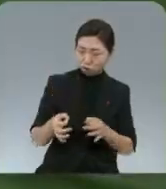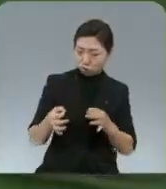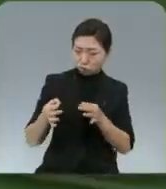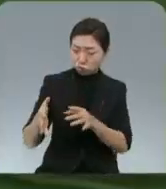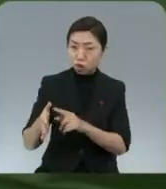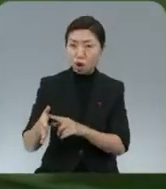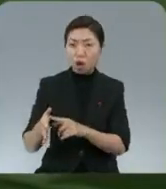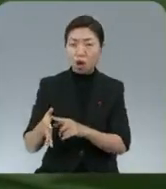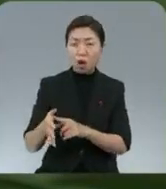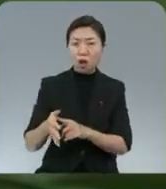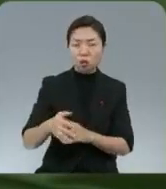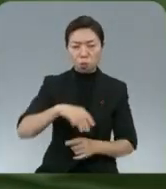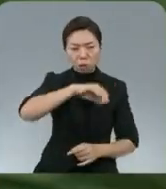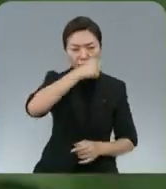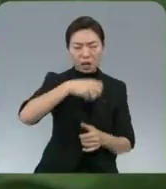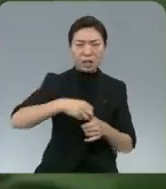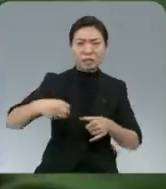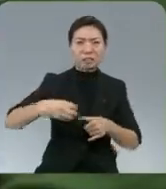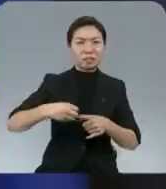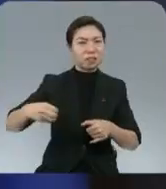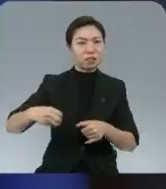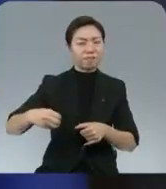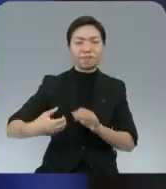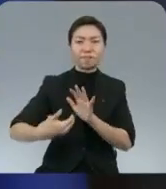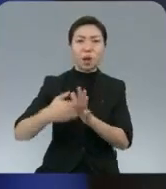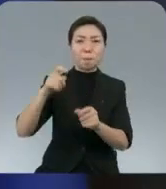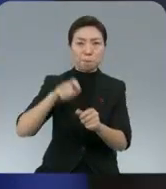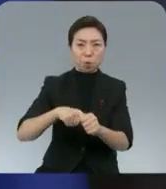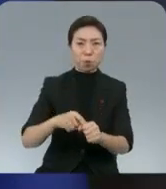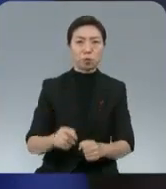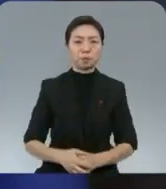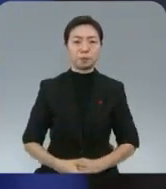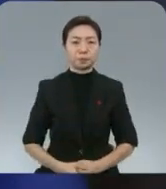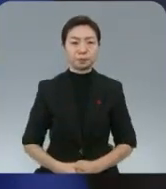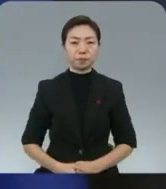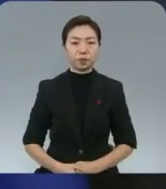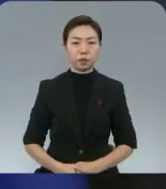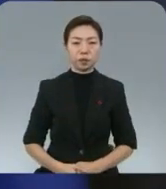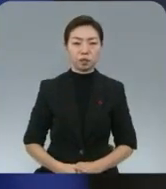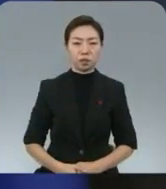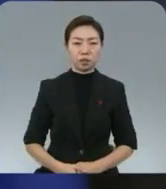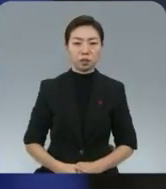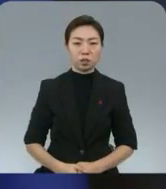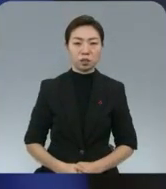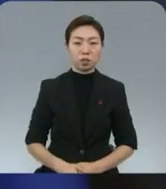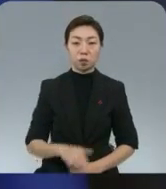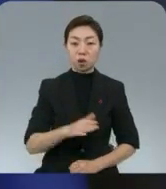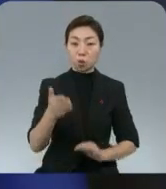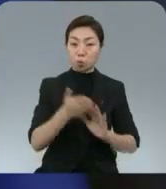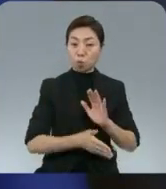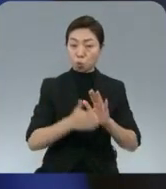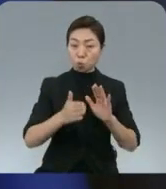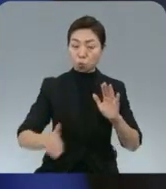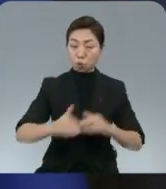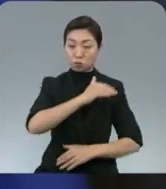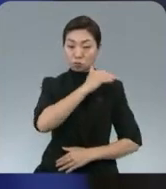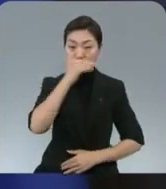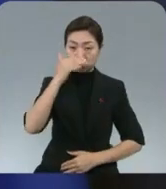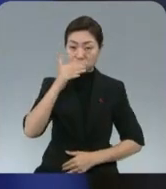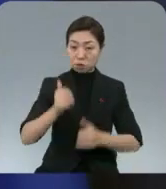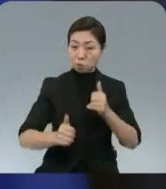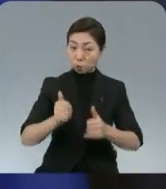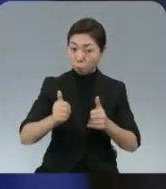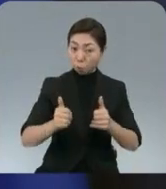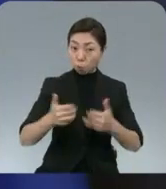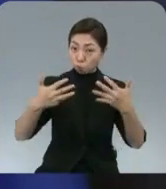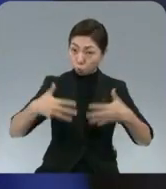对美国的补贴政策表示强烈不满，并宣布将修改欧洲的国家补贴制度。此举旨在防止